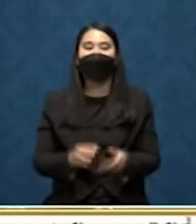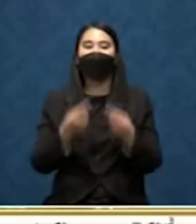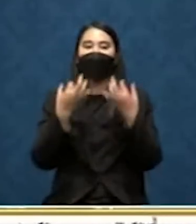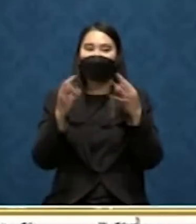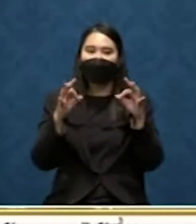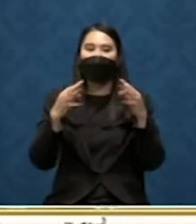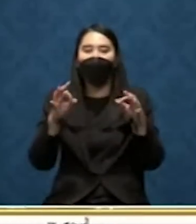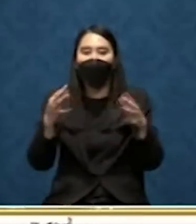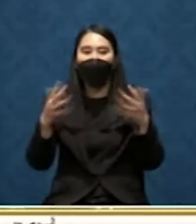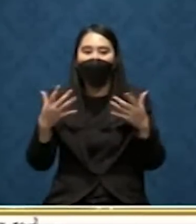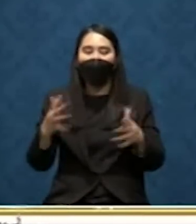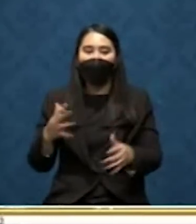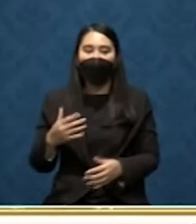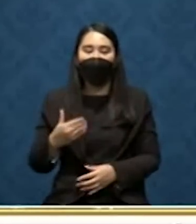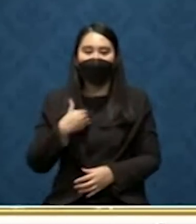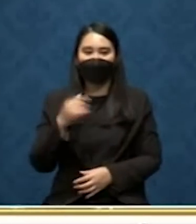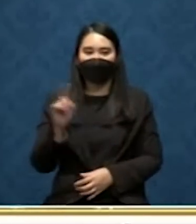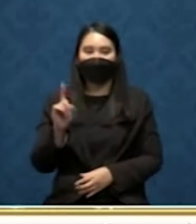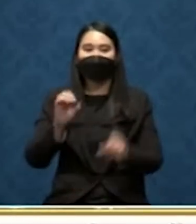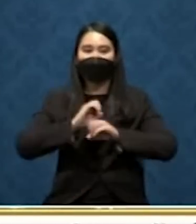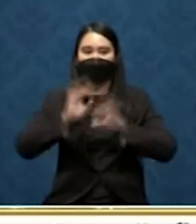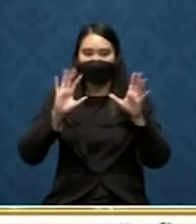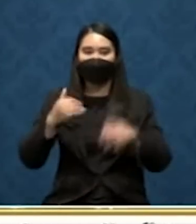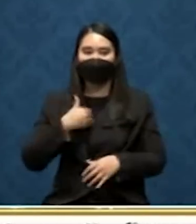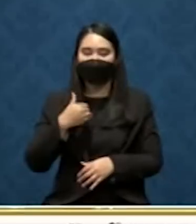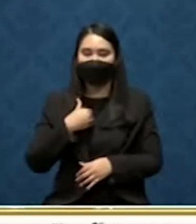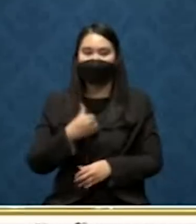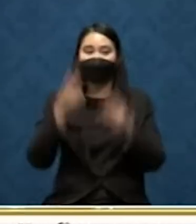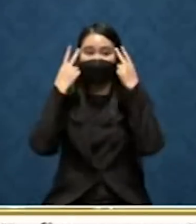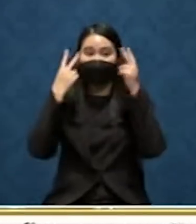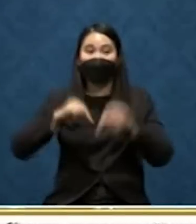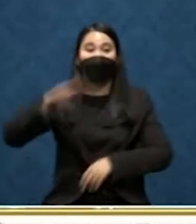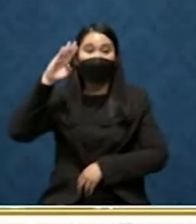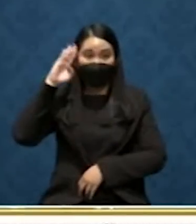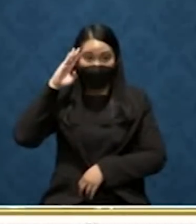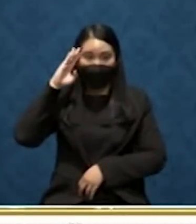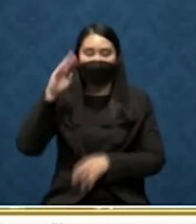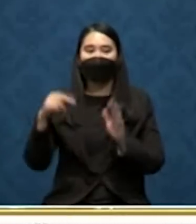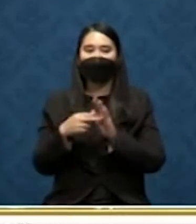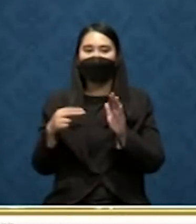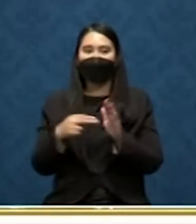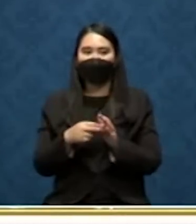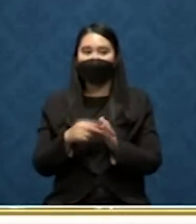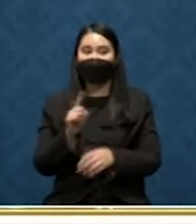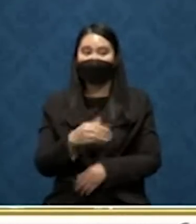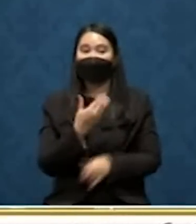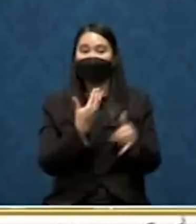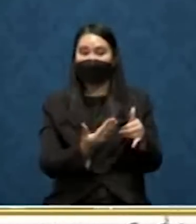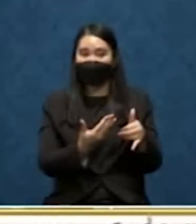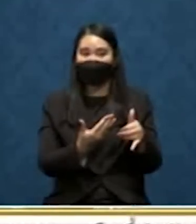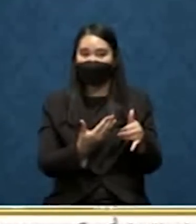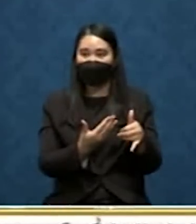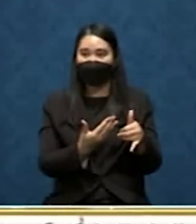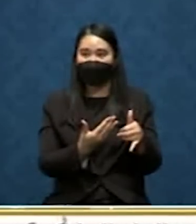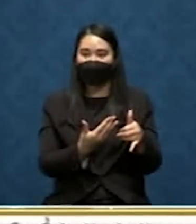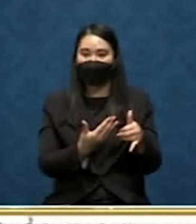หรอไม่ฟรีนี่ก็เป็หลกฐานอย่ชดเจนวาผลเอกประยุติกำลังใช้งานสอวอผู้ซึ่งไม่ต้องฝัก